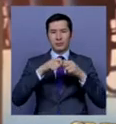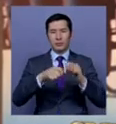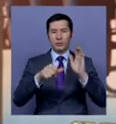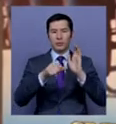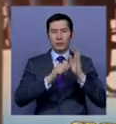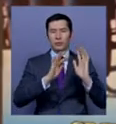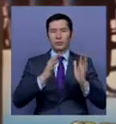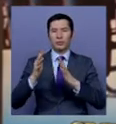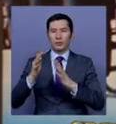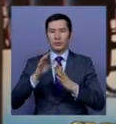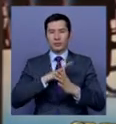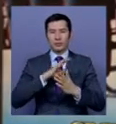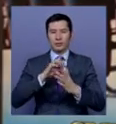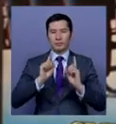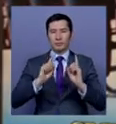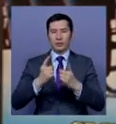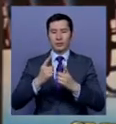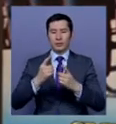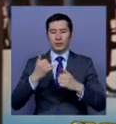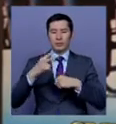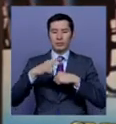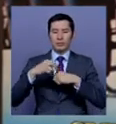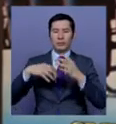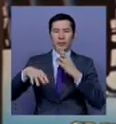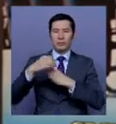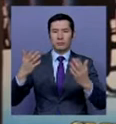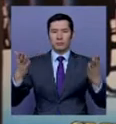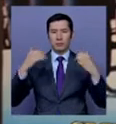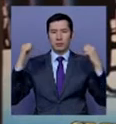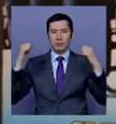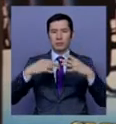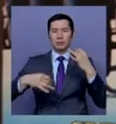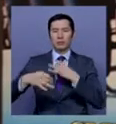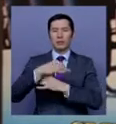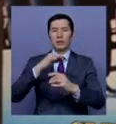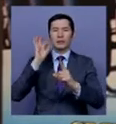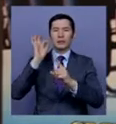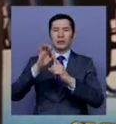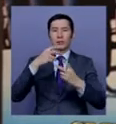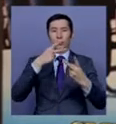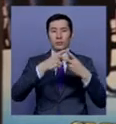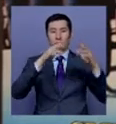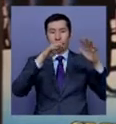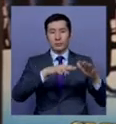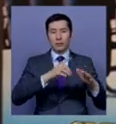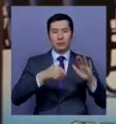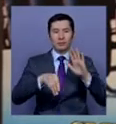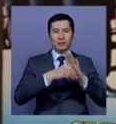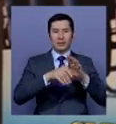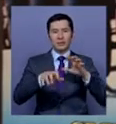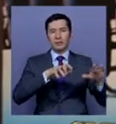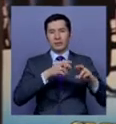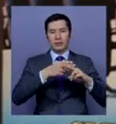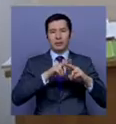Бүгін ұлттық ұланның әскерилерін, полицейлерді жинап жиын өткіздік. Басты мақсатымыз түрмеде жемқорлыққа жол бермеу. Қазір мұндай шараларда жиі